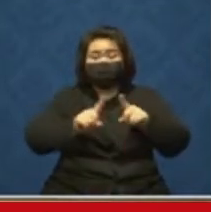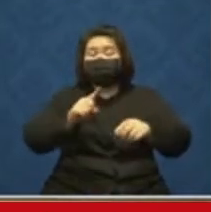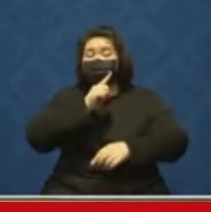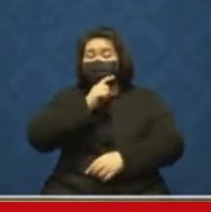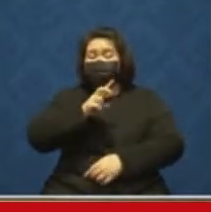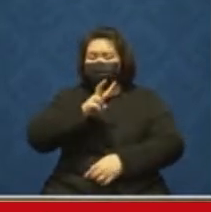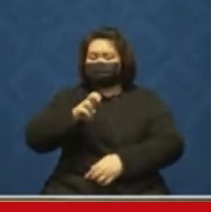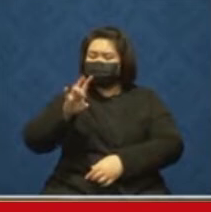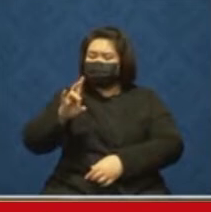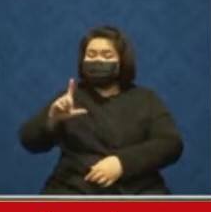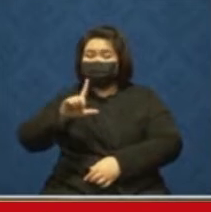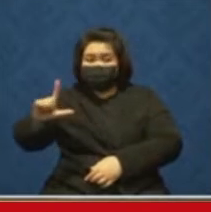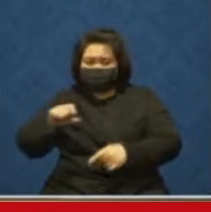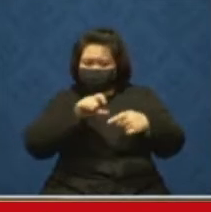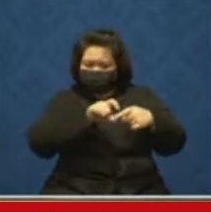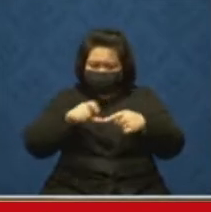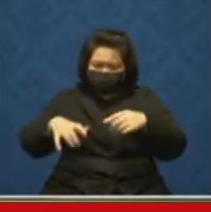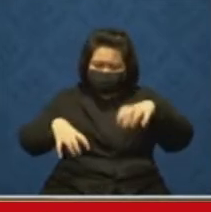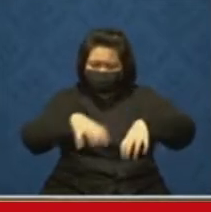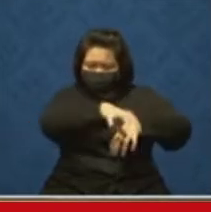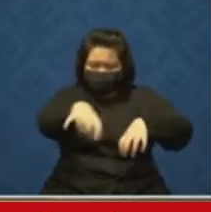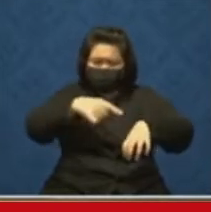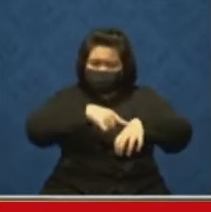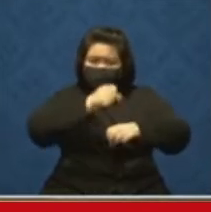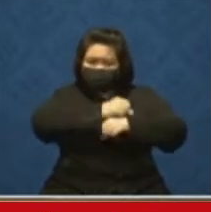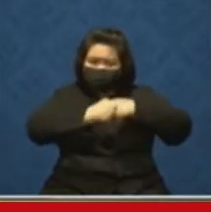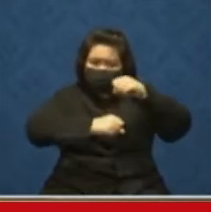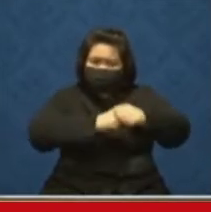ตก 0 ล้านกวาบาทล้านสเศษ